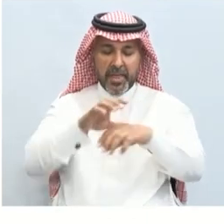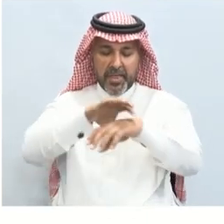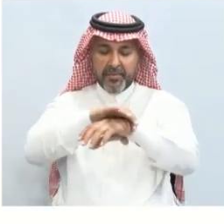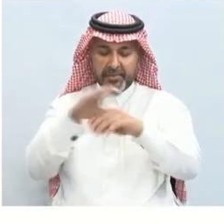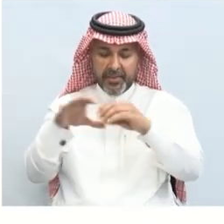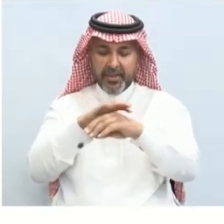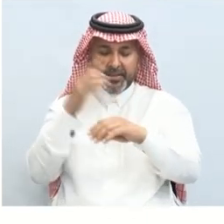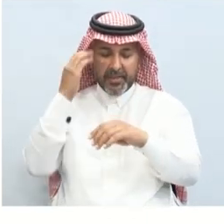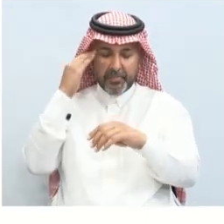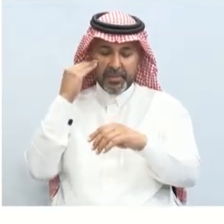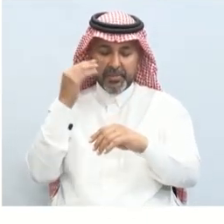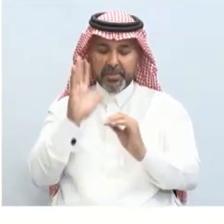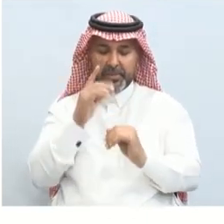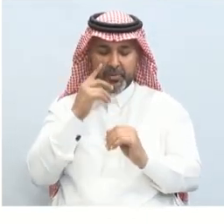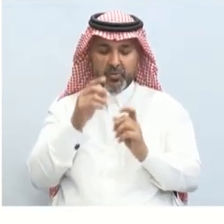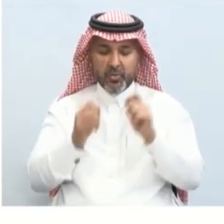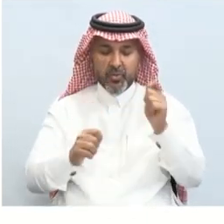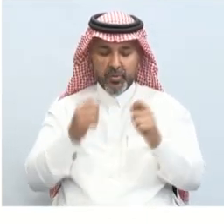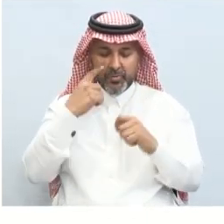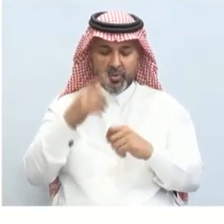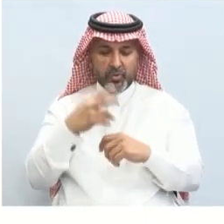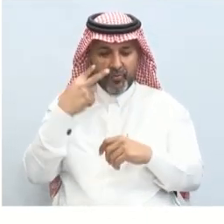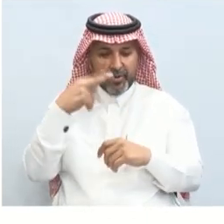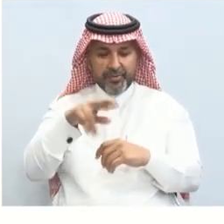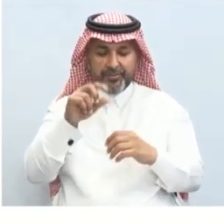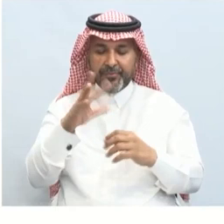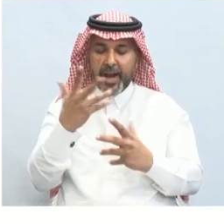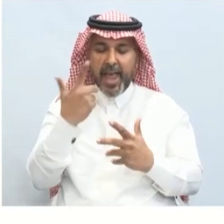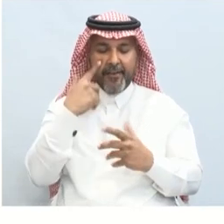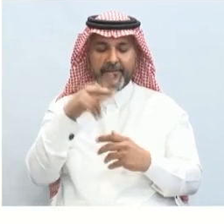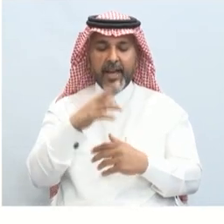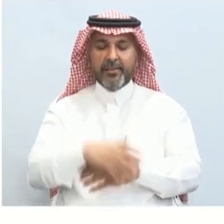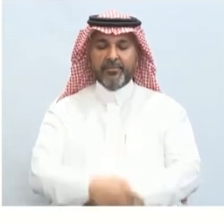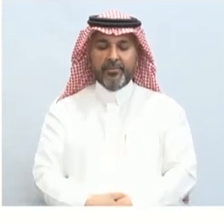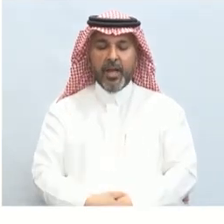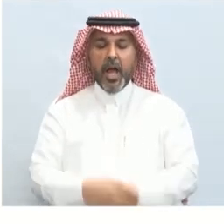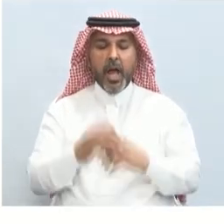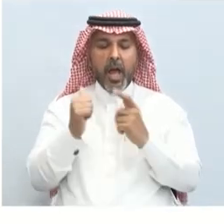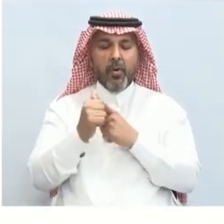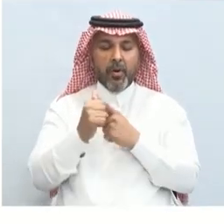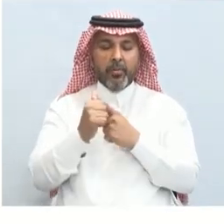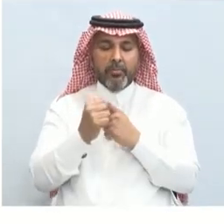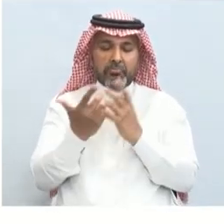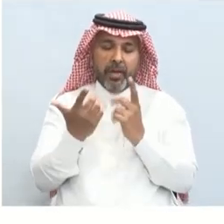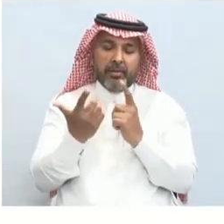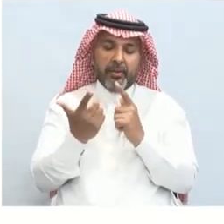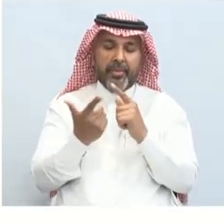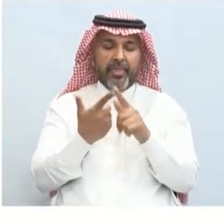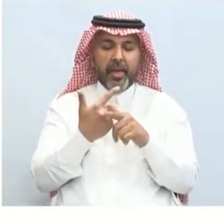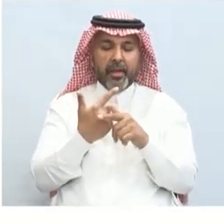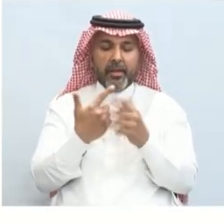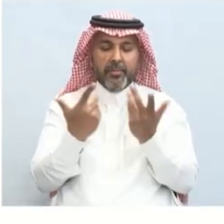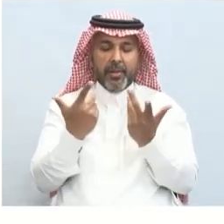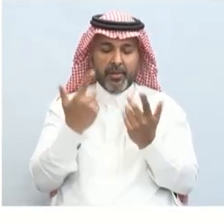عشوائيا فما احتمال ظهورها كما في الشكل المجاور اول شيء لاحظ ان العناصر هذه مختلفه يعني هي